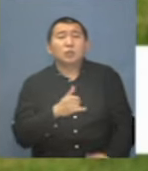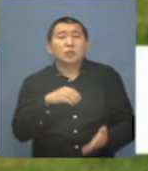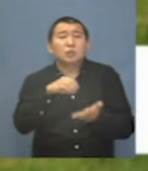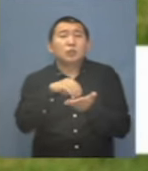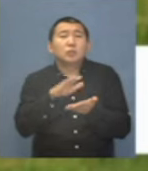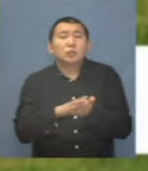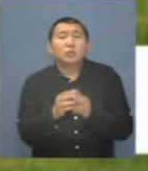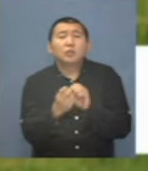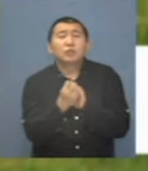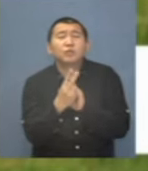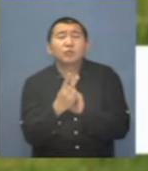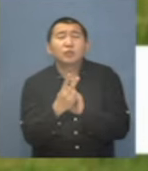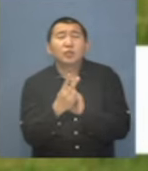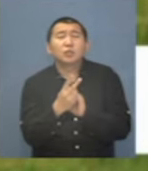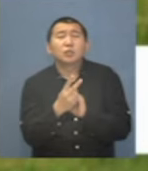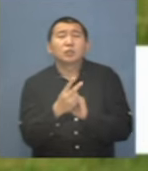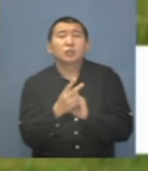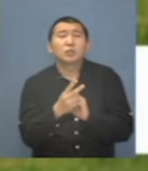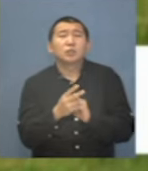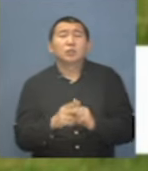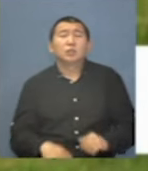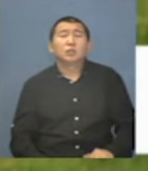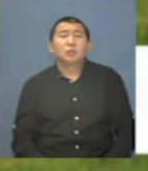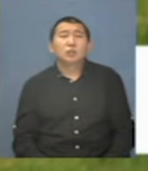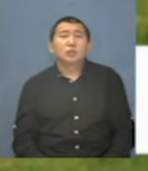зарегистрировано 12 протоколов